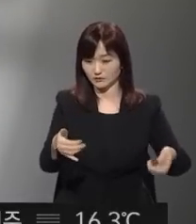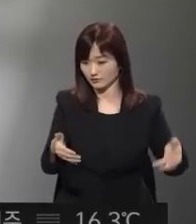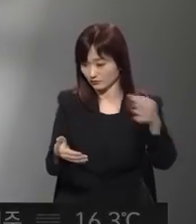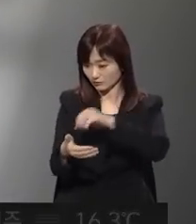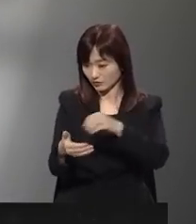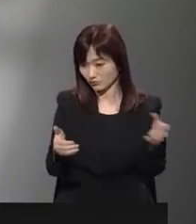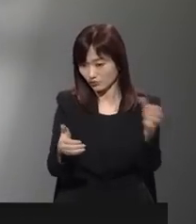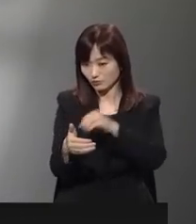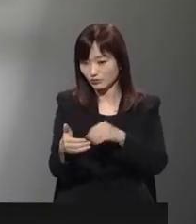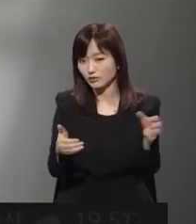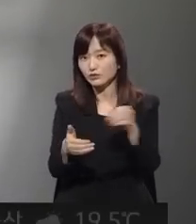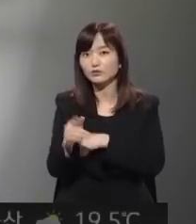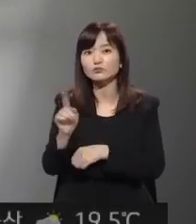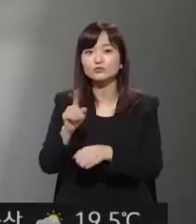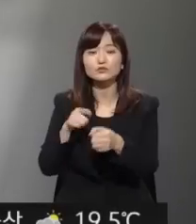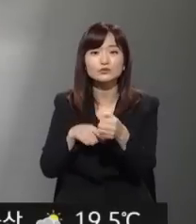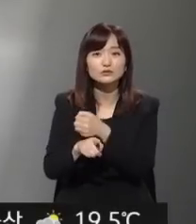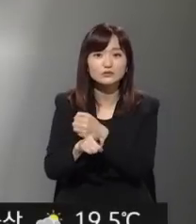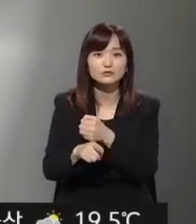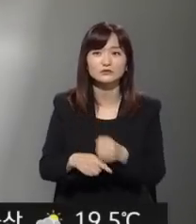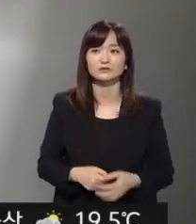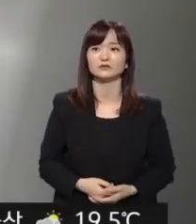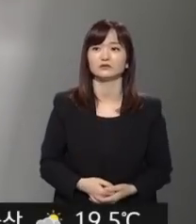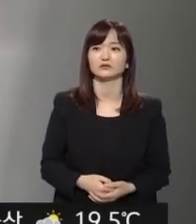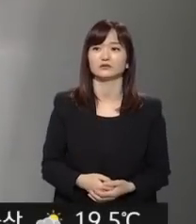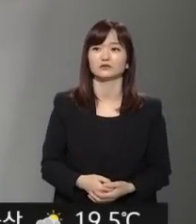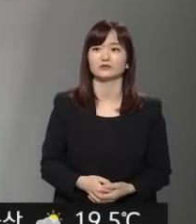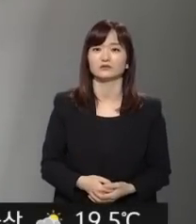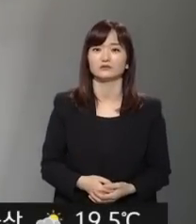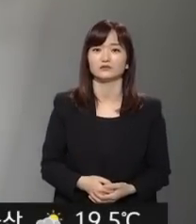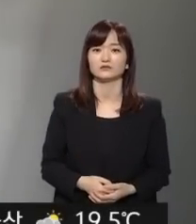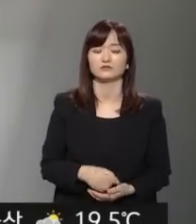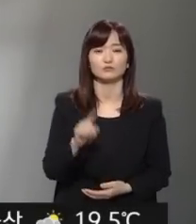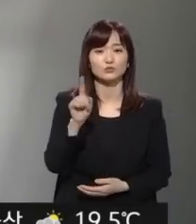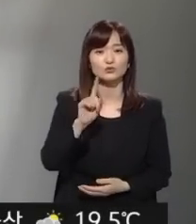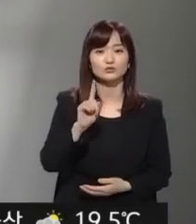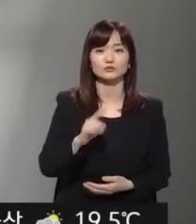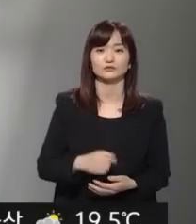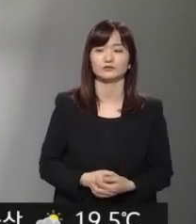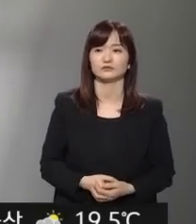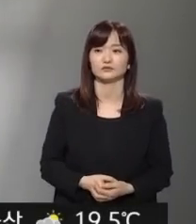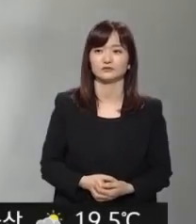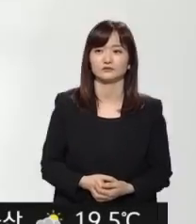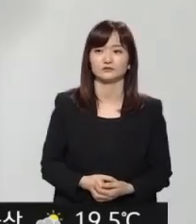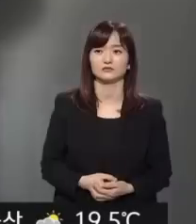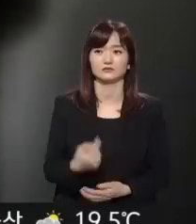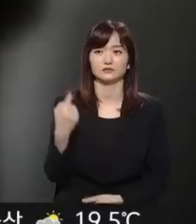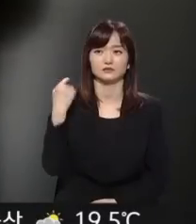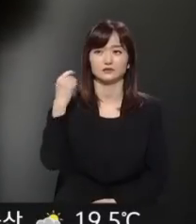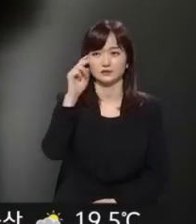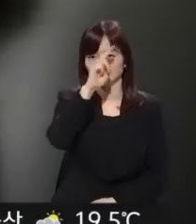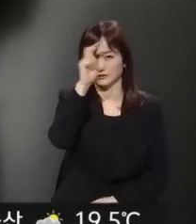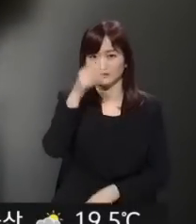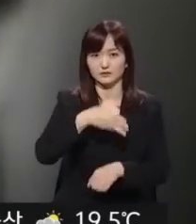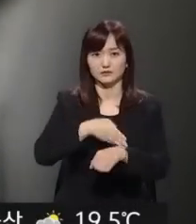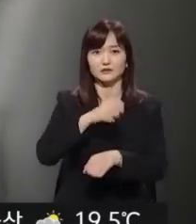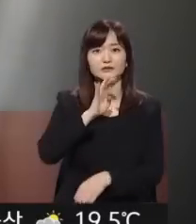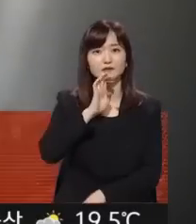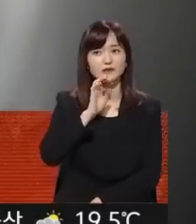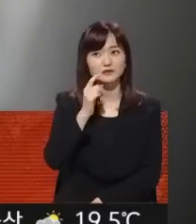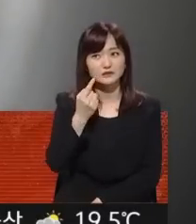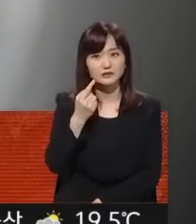왜 무슨 심경의 변화가 있었길래 이게 어떻게 된 일일까요 교수님 저게 이제 어제 오후 4시